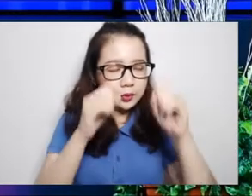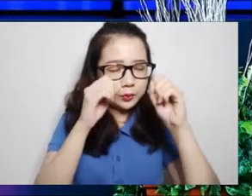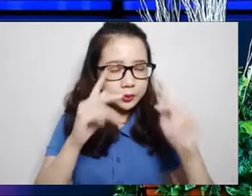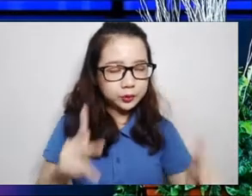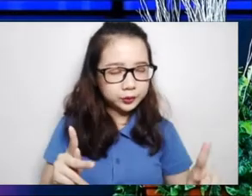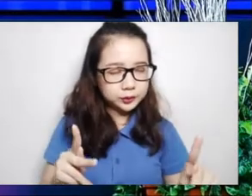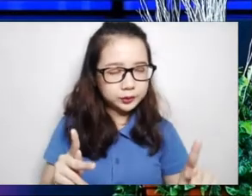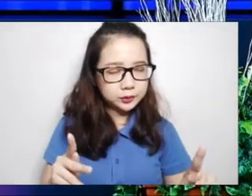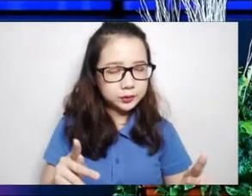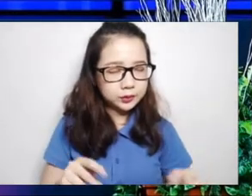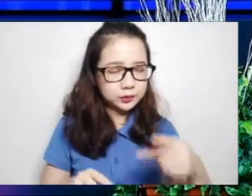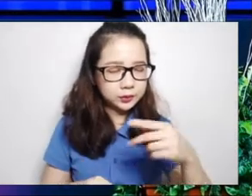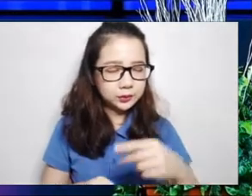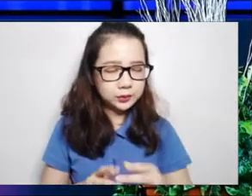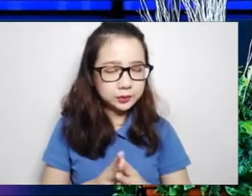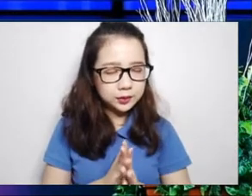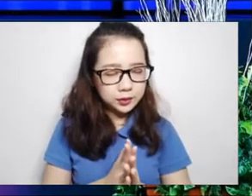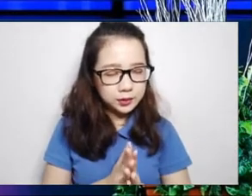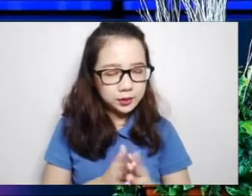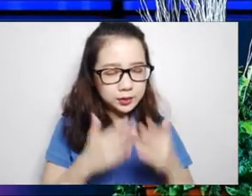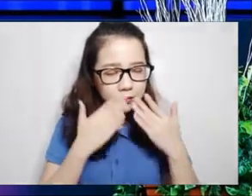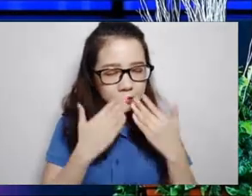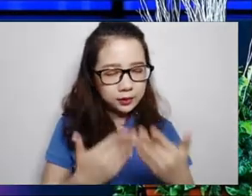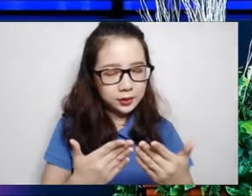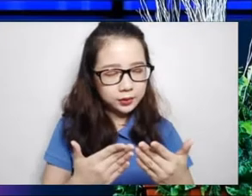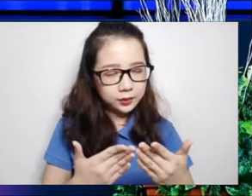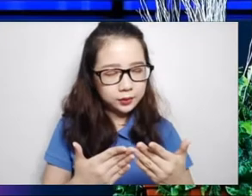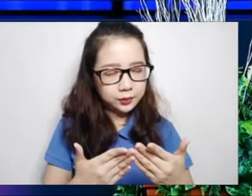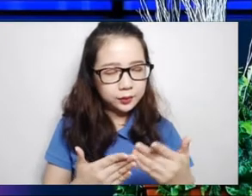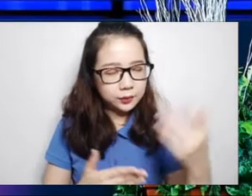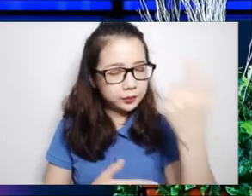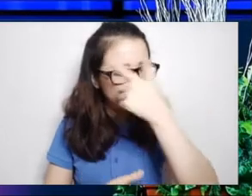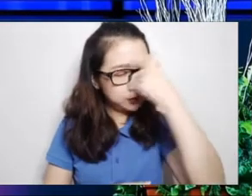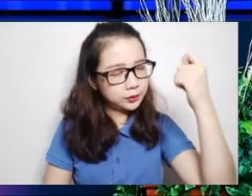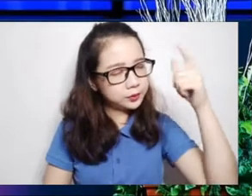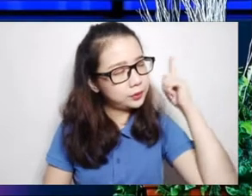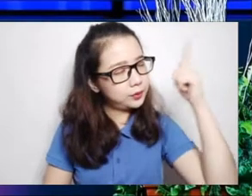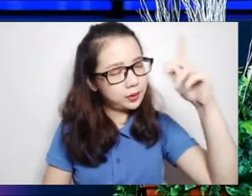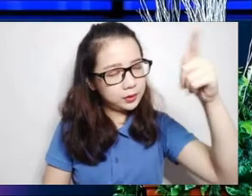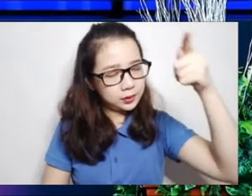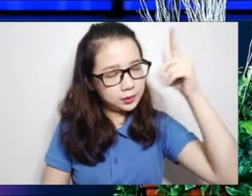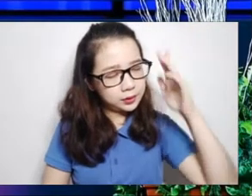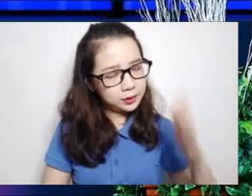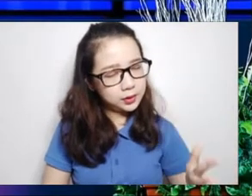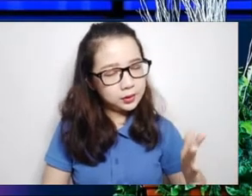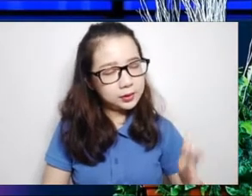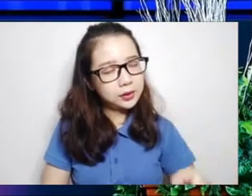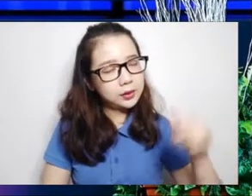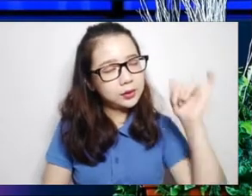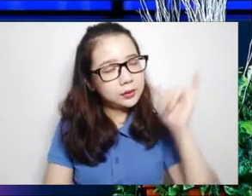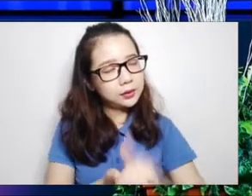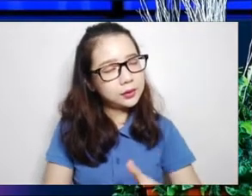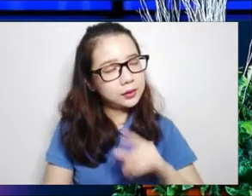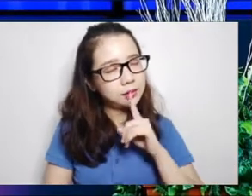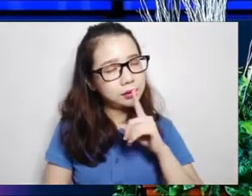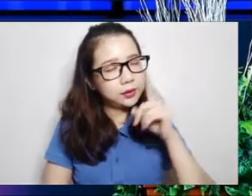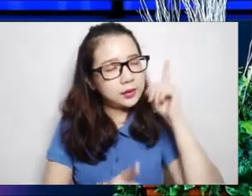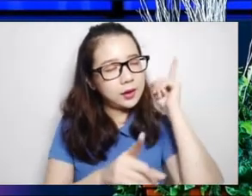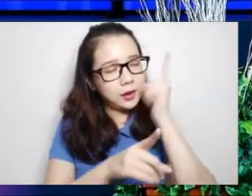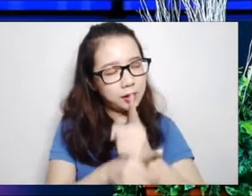open more opportunities for our nation's economy in the name of Jesus. At salamat po dahil alam namin, Diyos